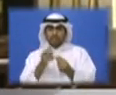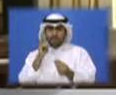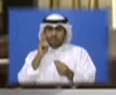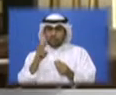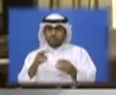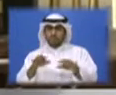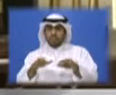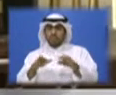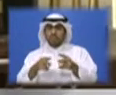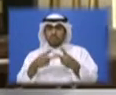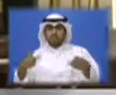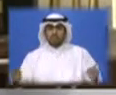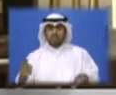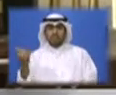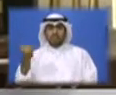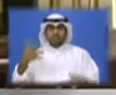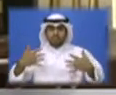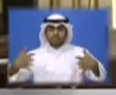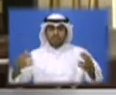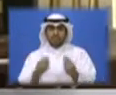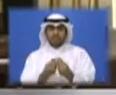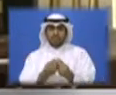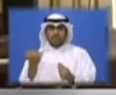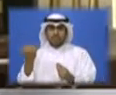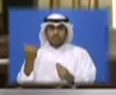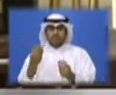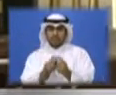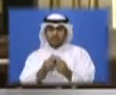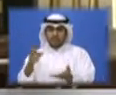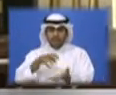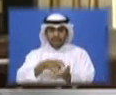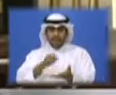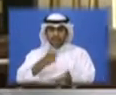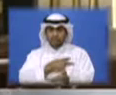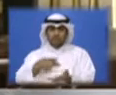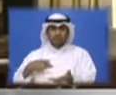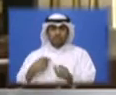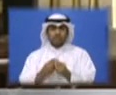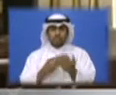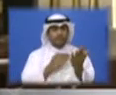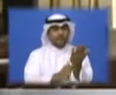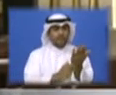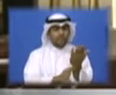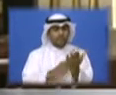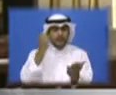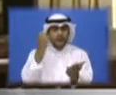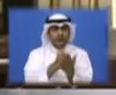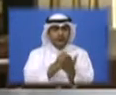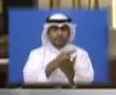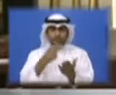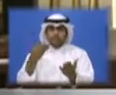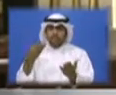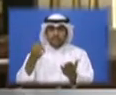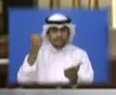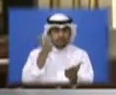العمل، وبالفعل تم ذلك عن طريق إدارة العقود الحكومية، حيث يعني معظم أو جميع العقود